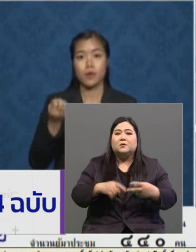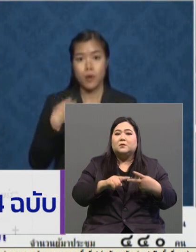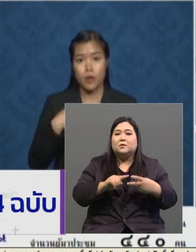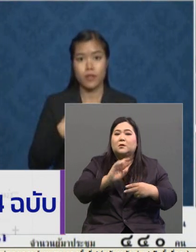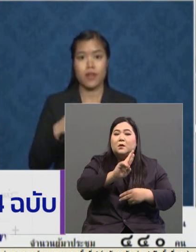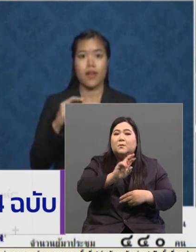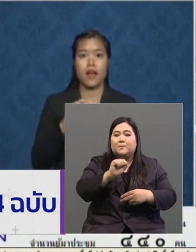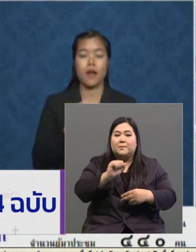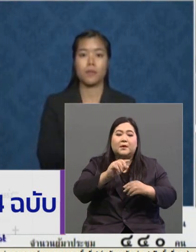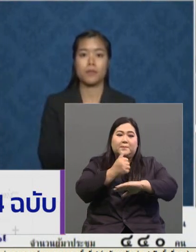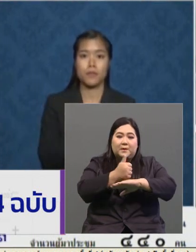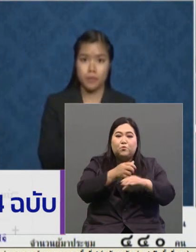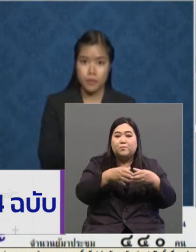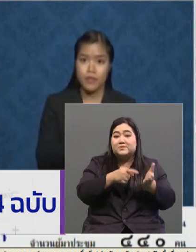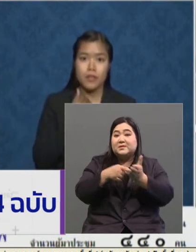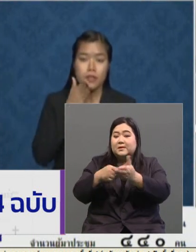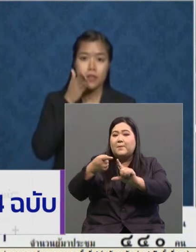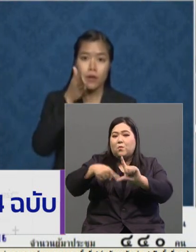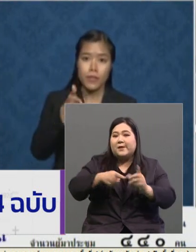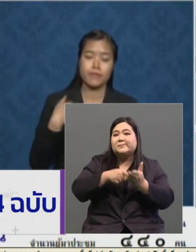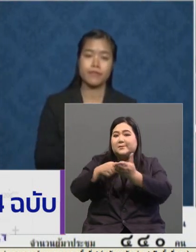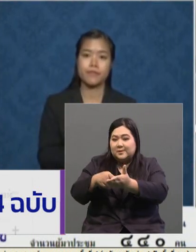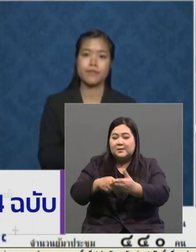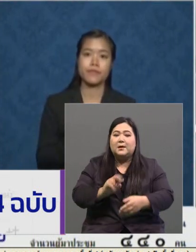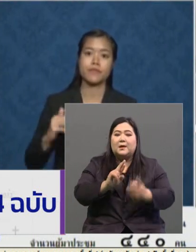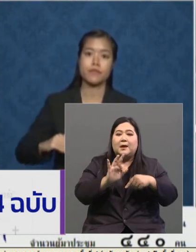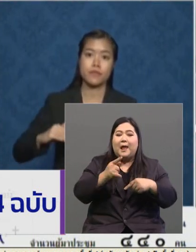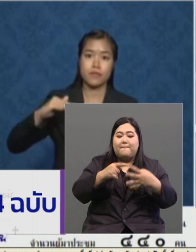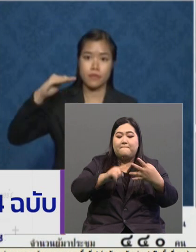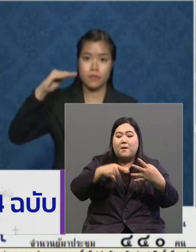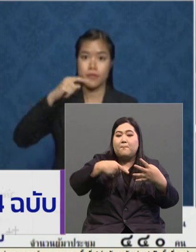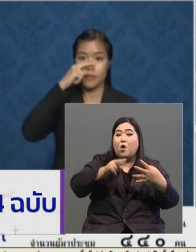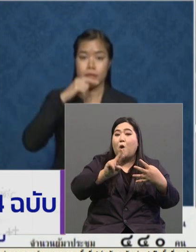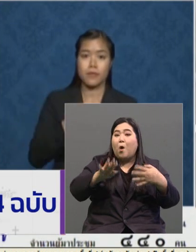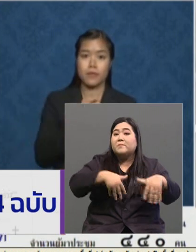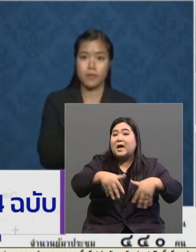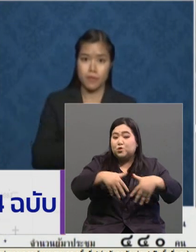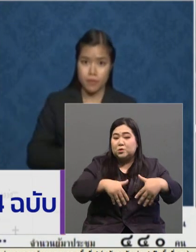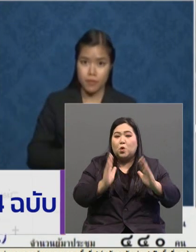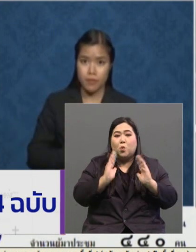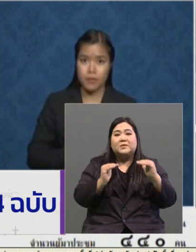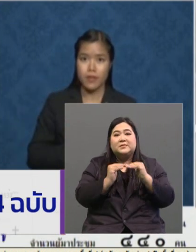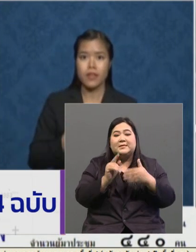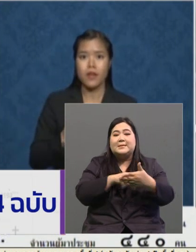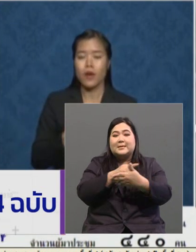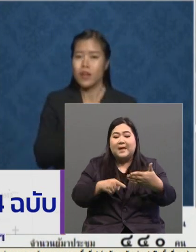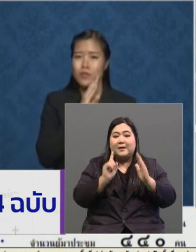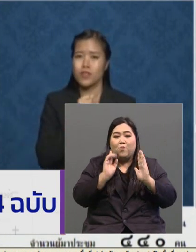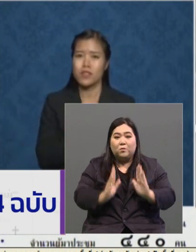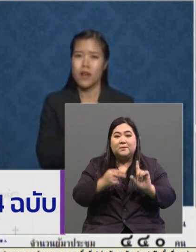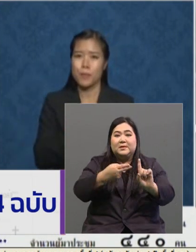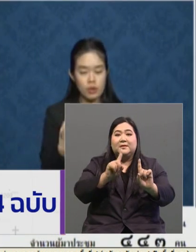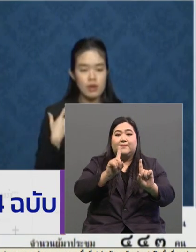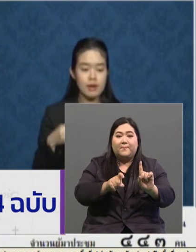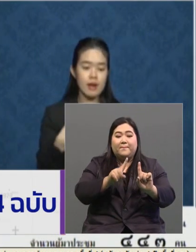กายกับคณะเป็นผู้เสนอรวมถึงร่างพรบภาคประชาชนค่ะจากผู้ที่มีสิทธิ์เลือกตั้งจำนวน 1161คนเป็นผู้